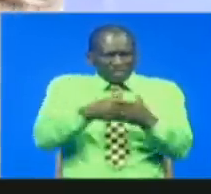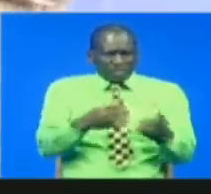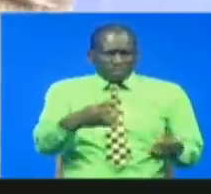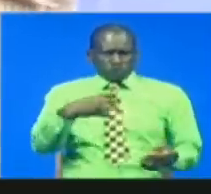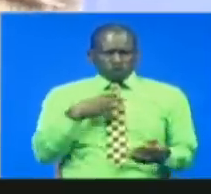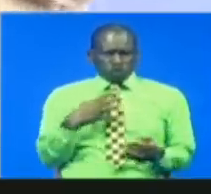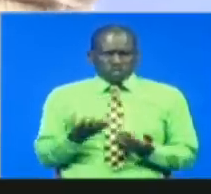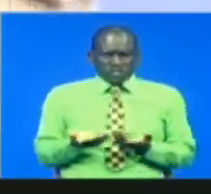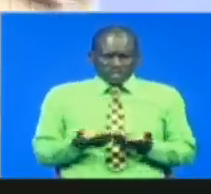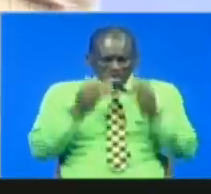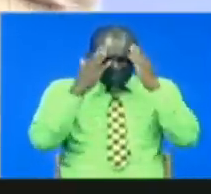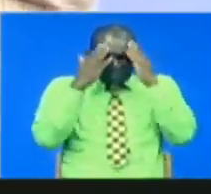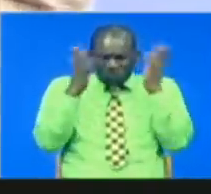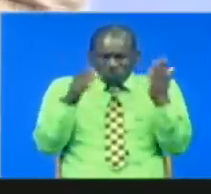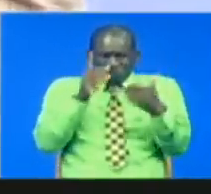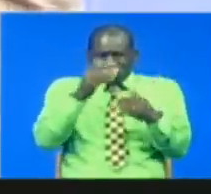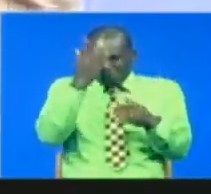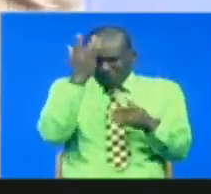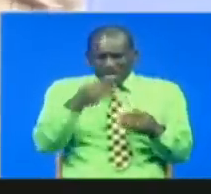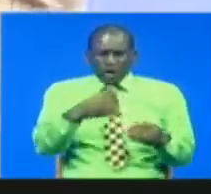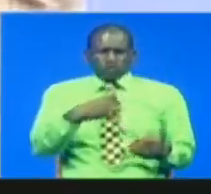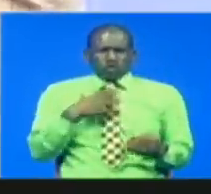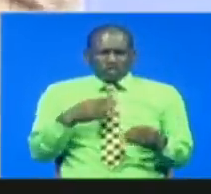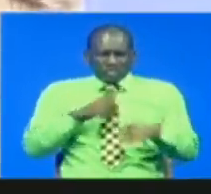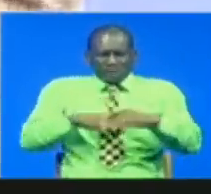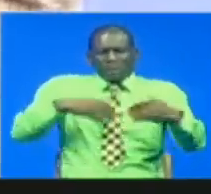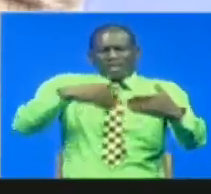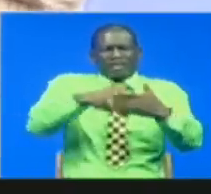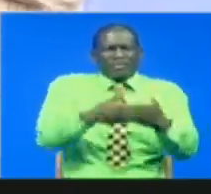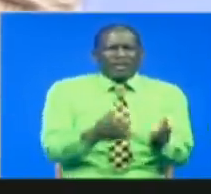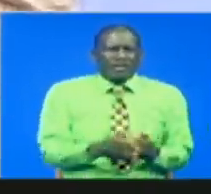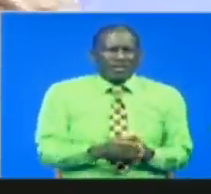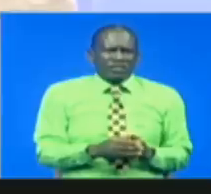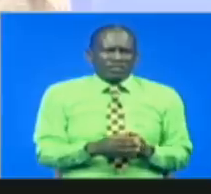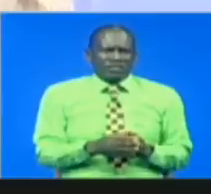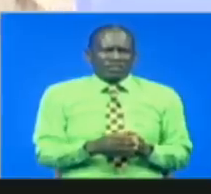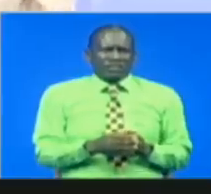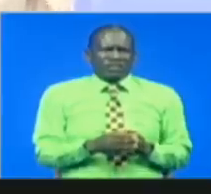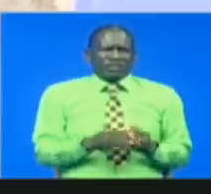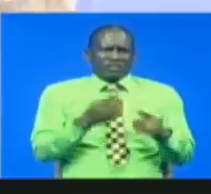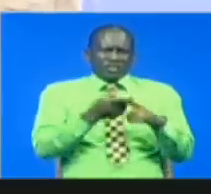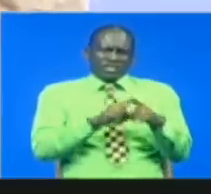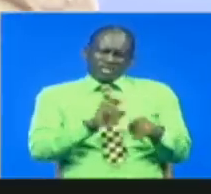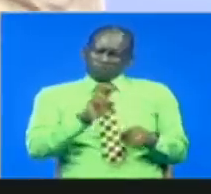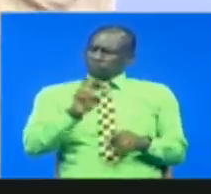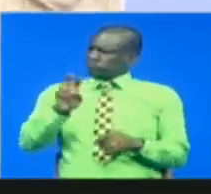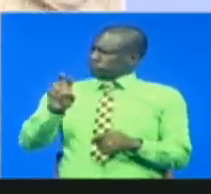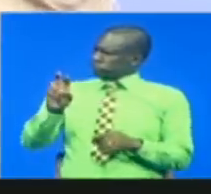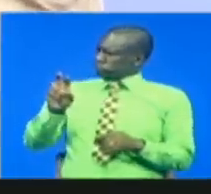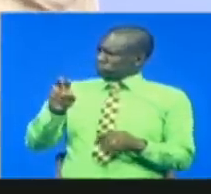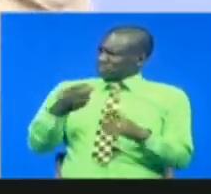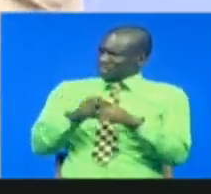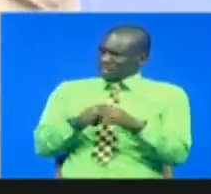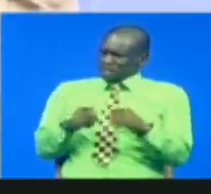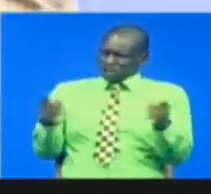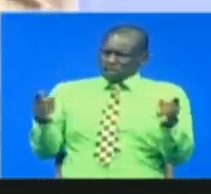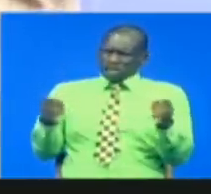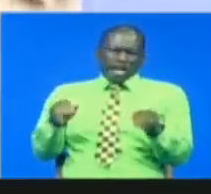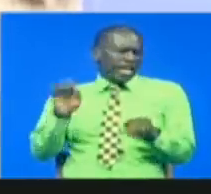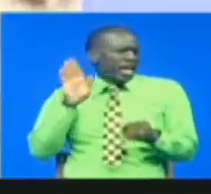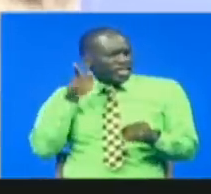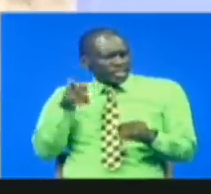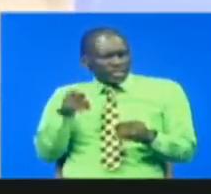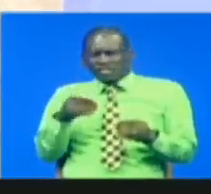damu ndio ilishtuka. Kuna ile sixth sense inakwambia na kitu nikaa mbaya. Sasa ndio nani kamaangalia maneno nikasikia kidogo akizungumza kwa